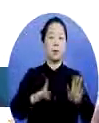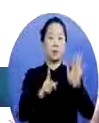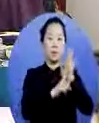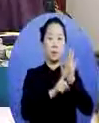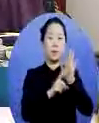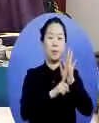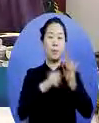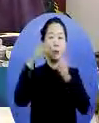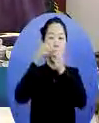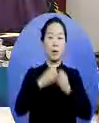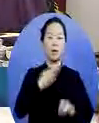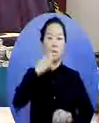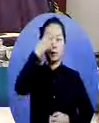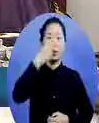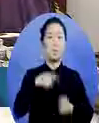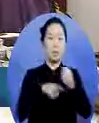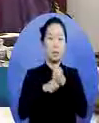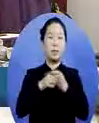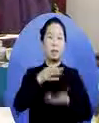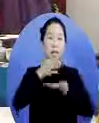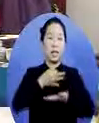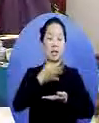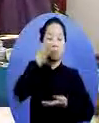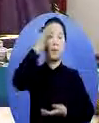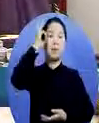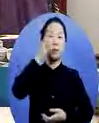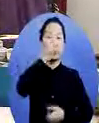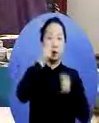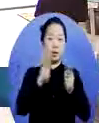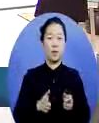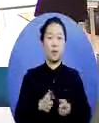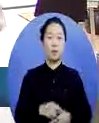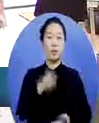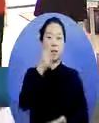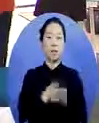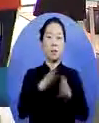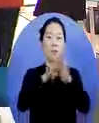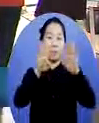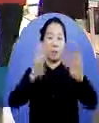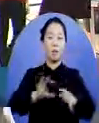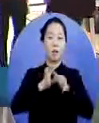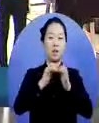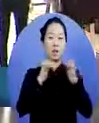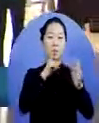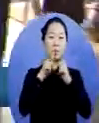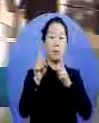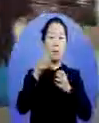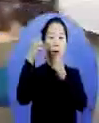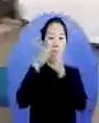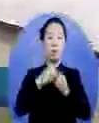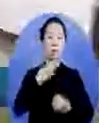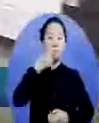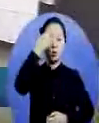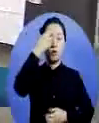홍보하고 전통주 의 의미와 가치를 일깨워주는 좋은 계기가 됐습니다 천안 박물관 관계자는 전통도